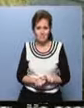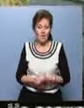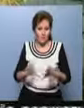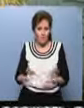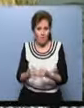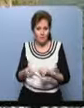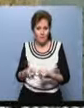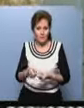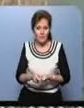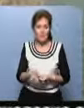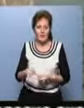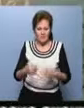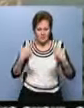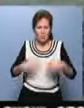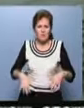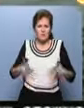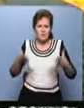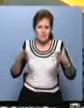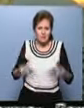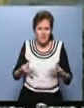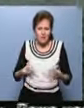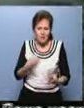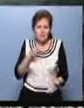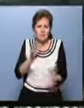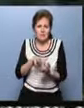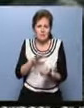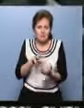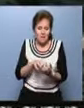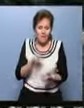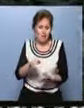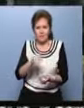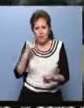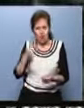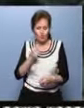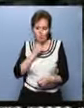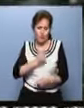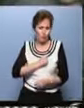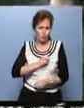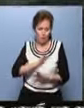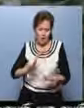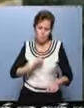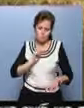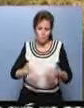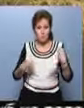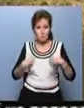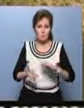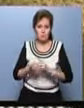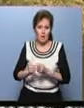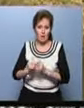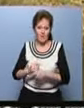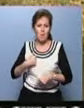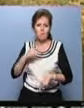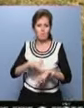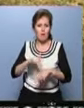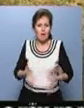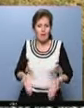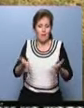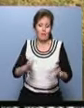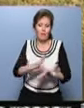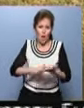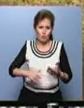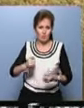И даже насквозь сырые, и даже когда зуб на зуб не попадал, они ни о чем не жалели. Быстренько переодевались и болели дальше за своих товарищей по